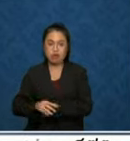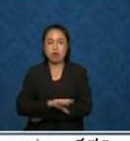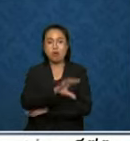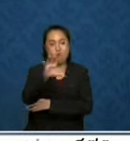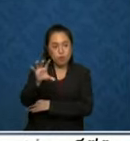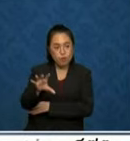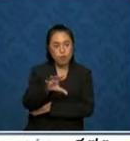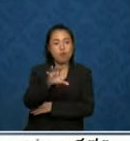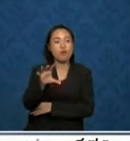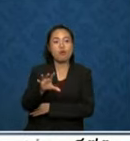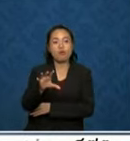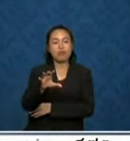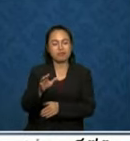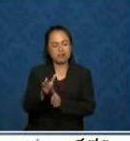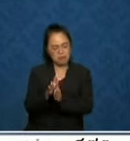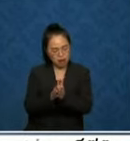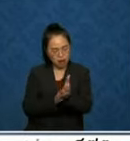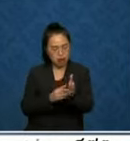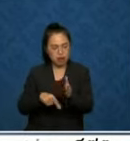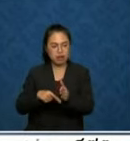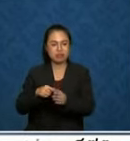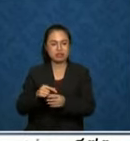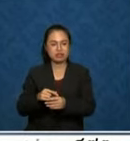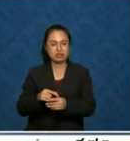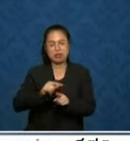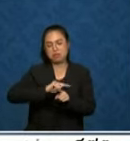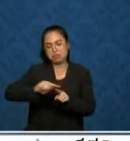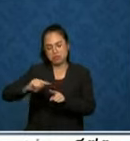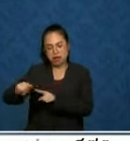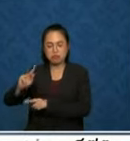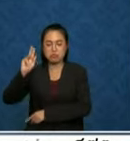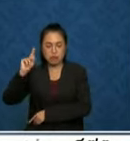แม่ชะม้อยแม่มณีแม่นกแก้วต่าง